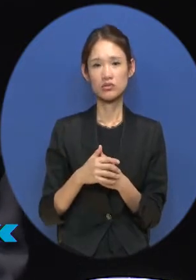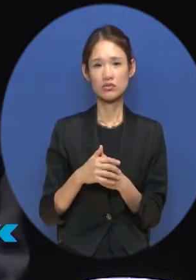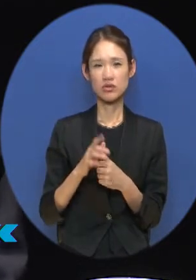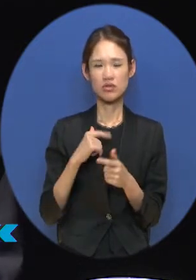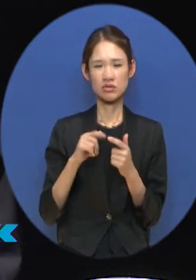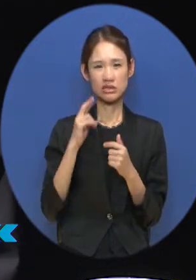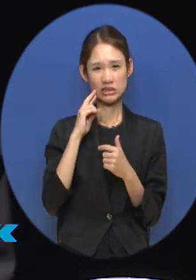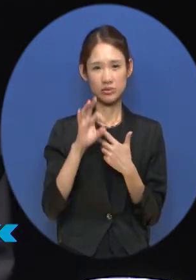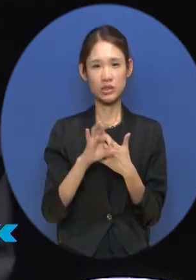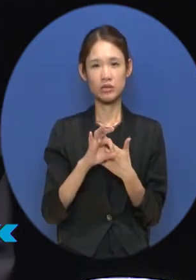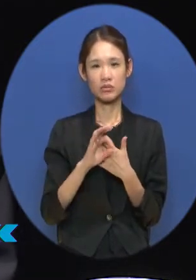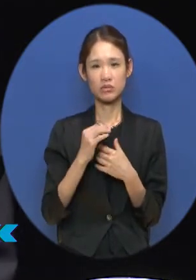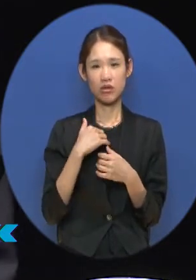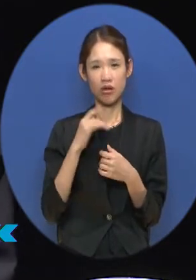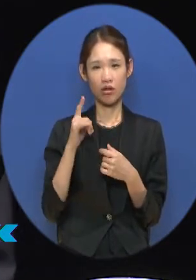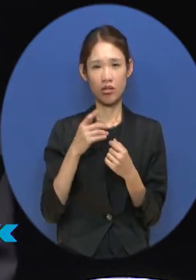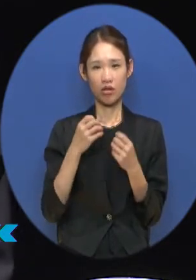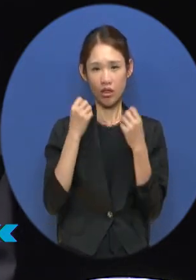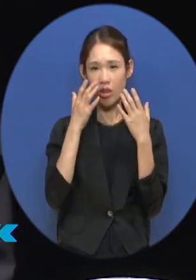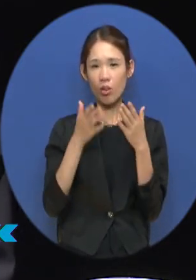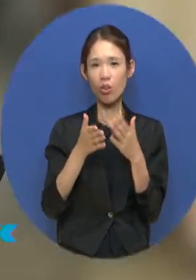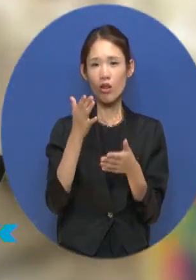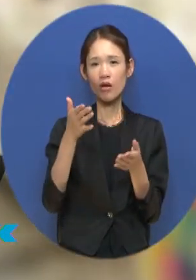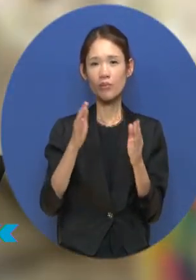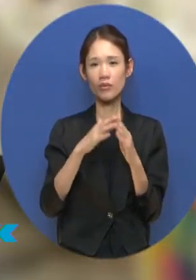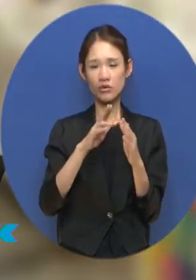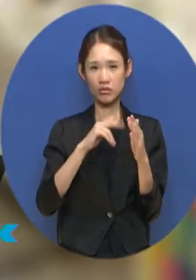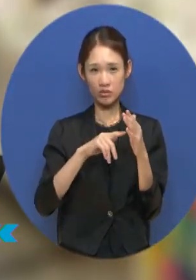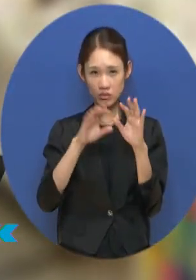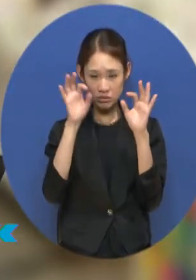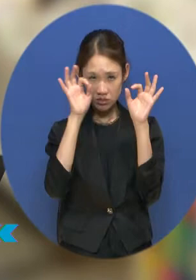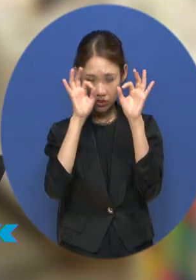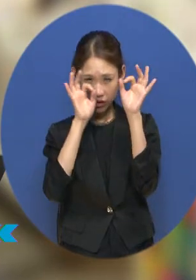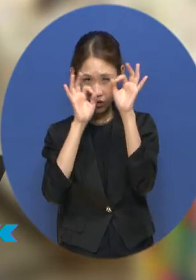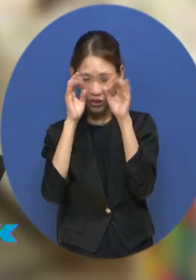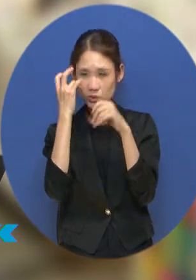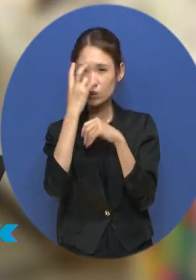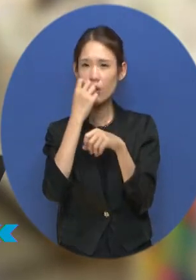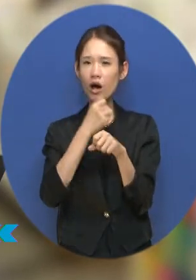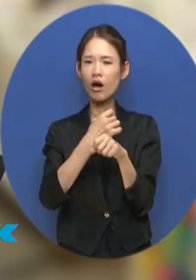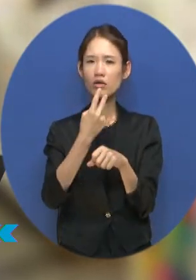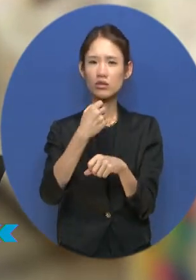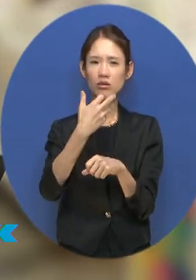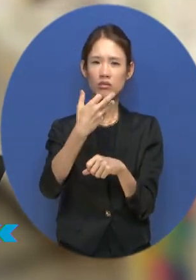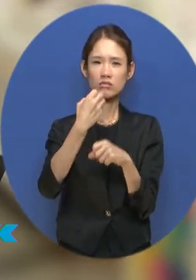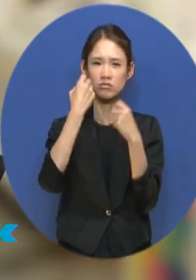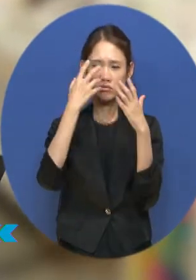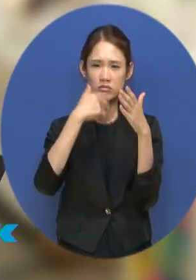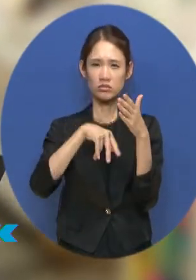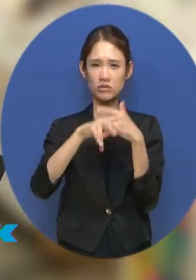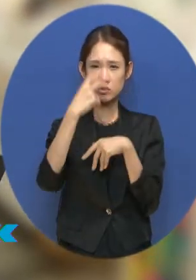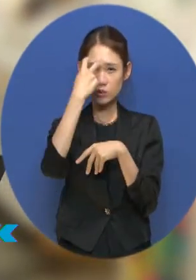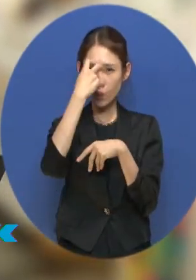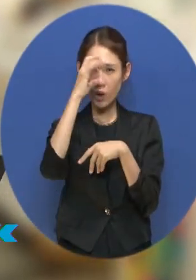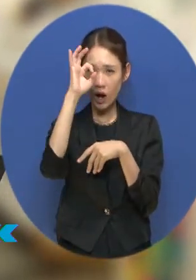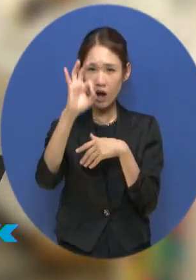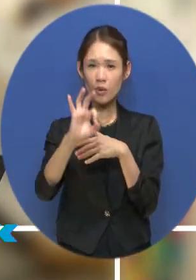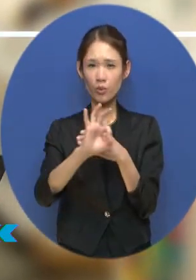깊을수록 그래서 제가 한번 좀 신설 역사들을 한번 좀 조사를 해봤더니 예. 2014년 신설 역사 라돈 조사 결과를